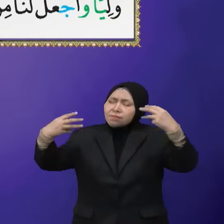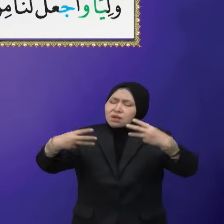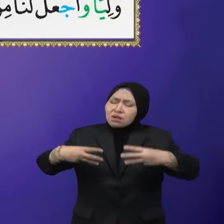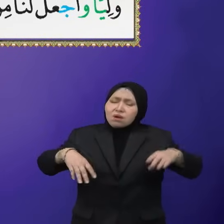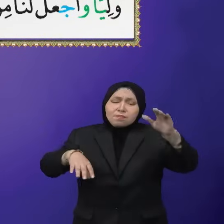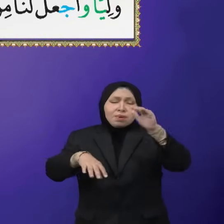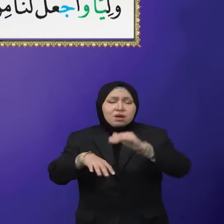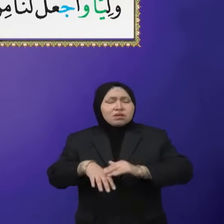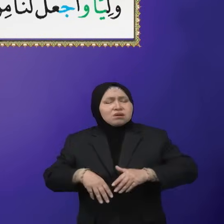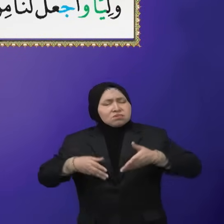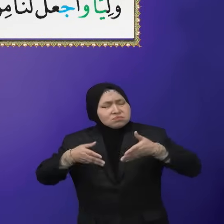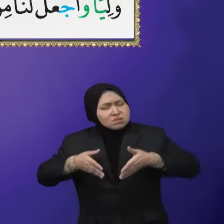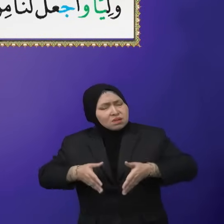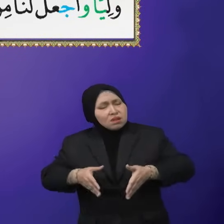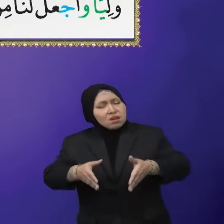tuqatiluna fi